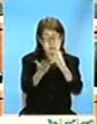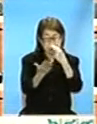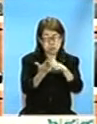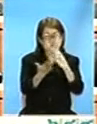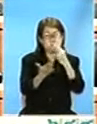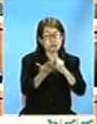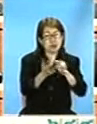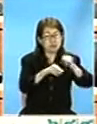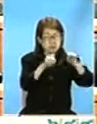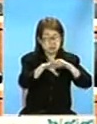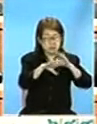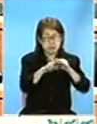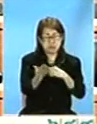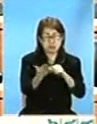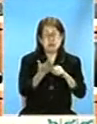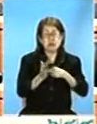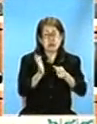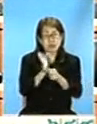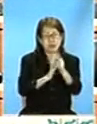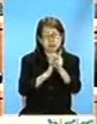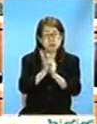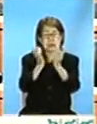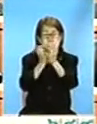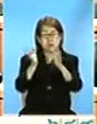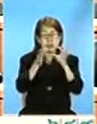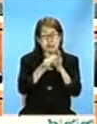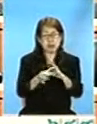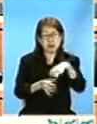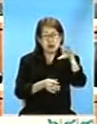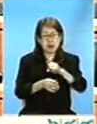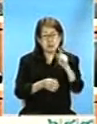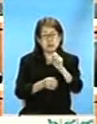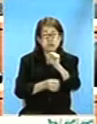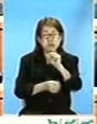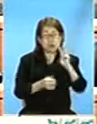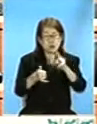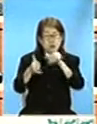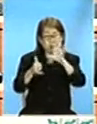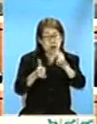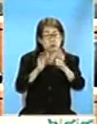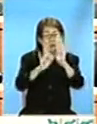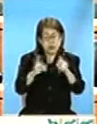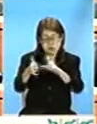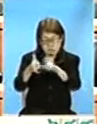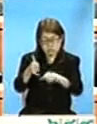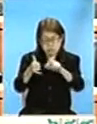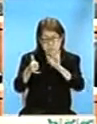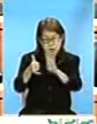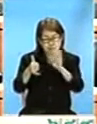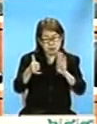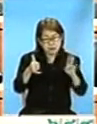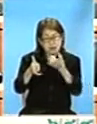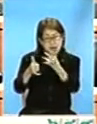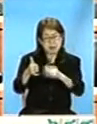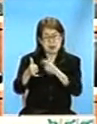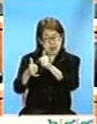านนะฮะการแก้ไขรัฐธรรมนูญซึ่งเป็นการแก้ไขที่มาคุณสมบัติและลักษณะต้องห้ามของสมาชิกวุฒิสภาในครั้งนี้ย่อมส่งผลกระทบ